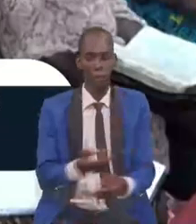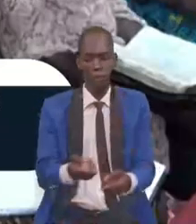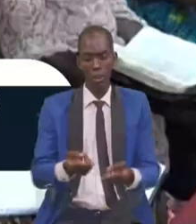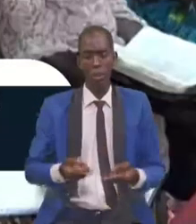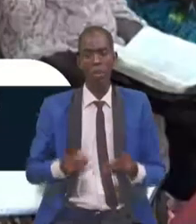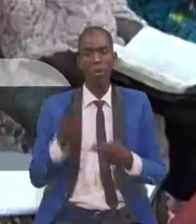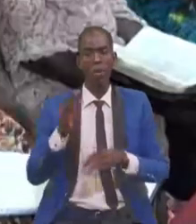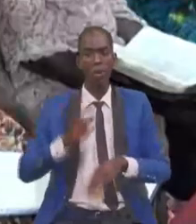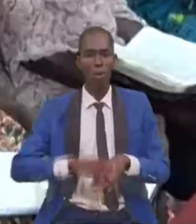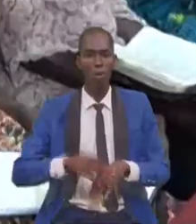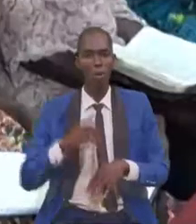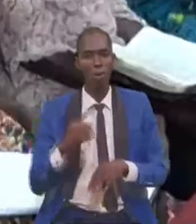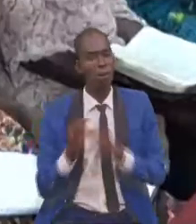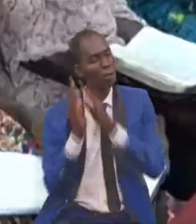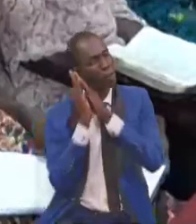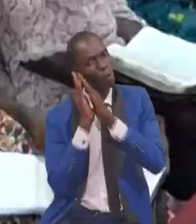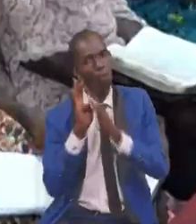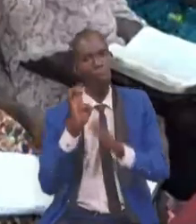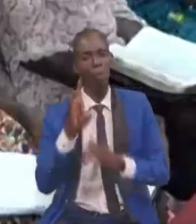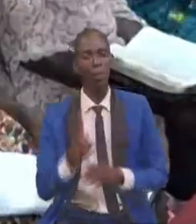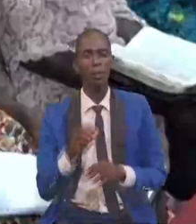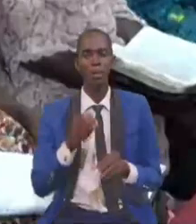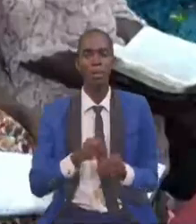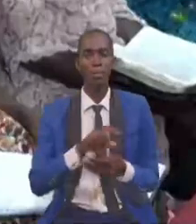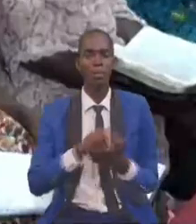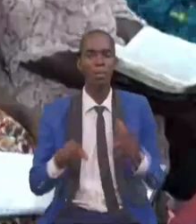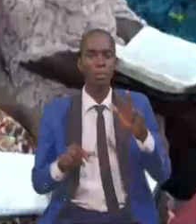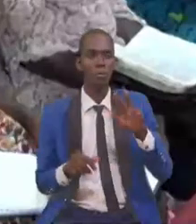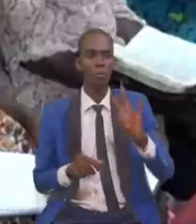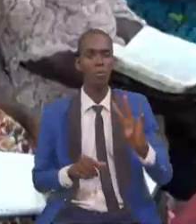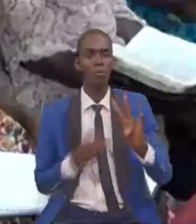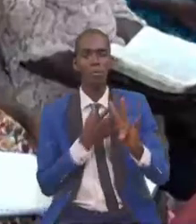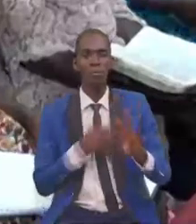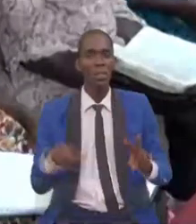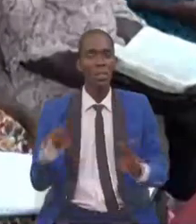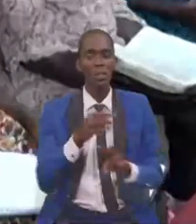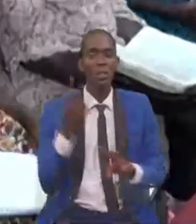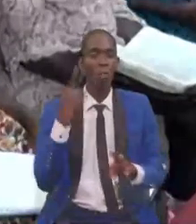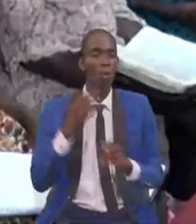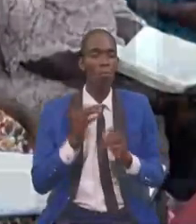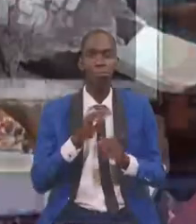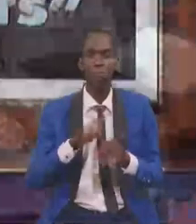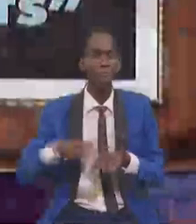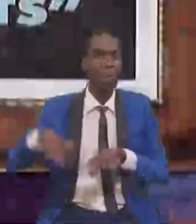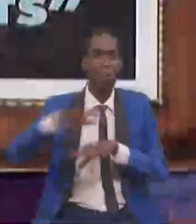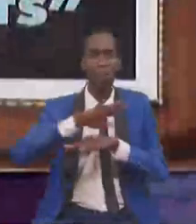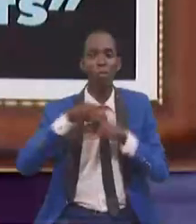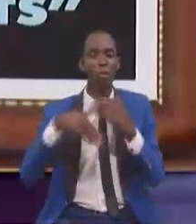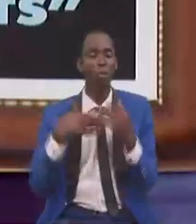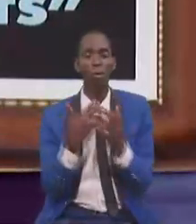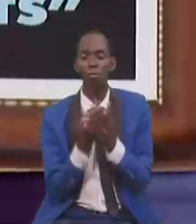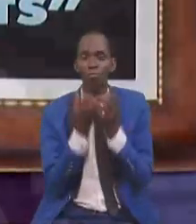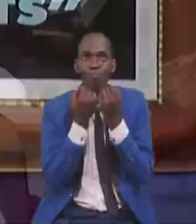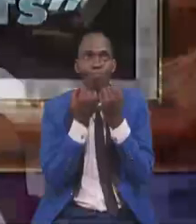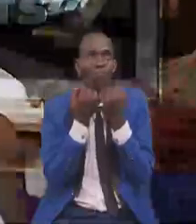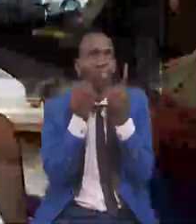étant sorti. Verset 37. Ils étaient dans le plus grand étonnement.